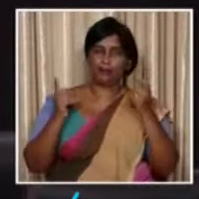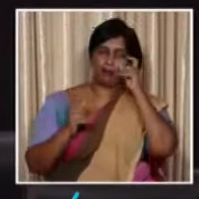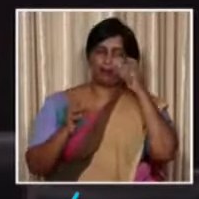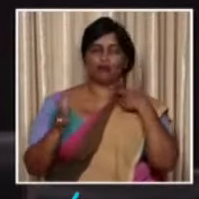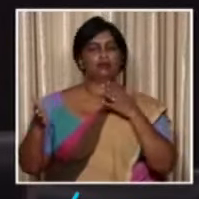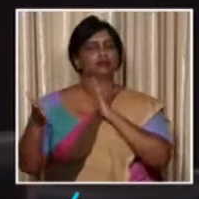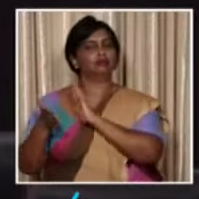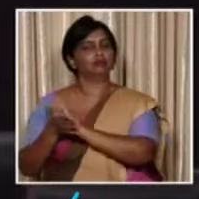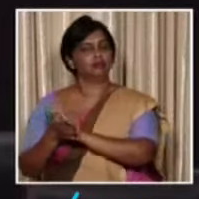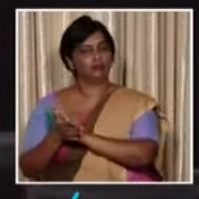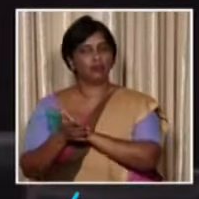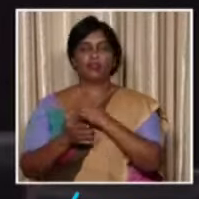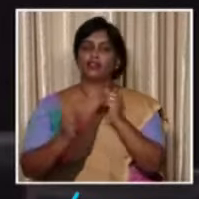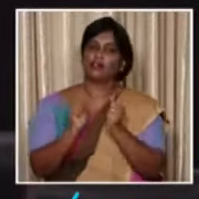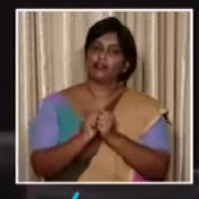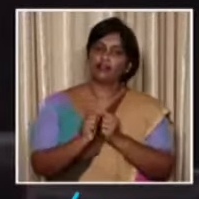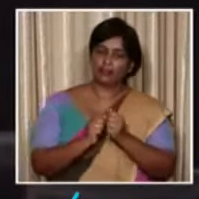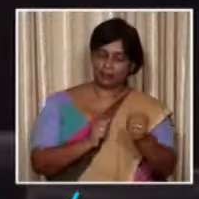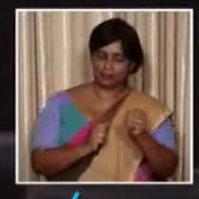हिटगन वड कला